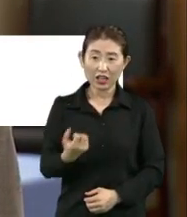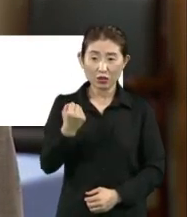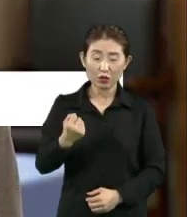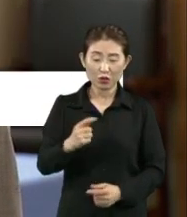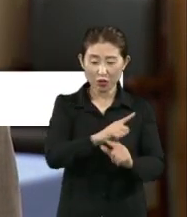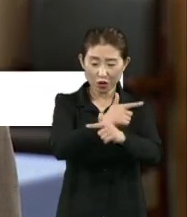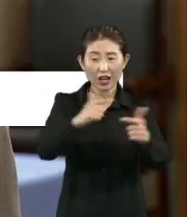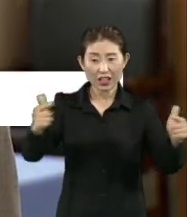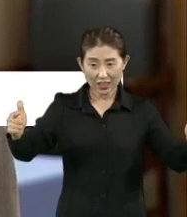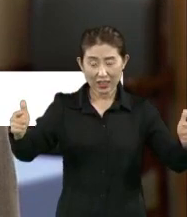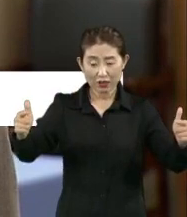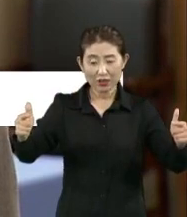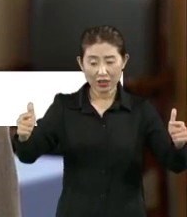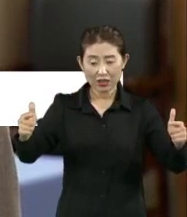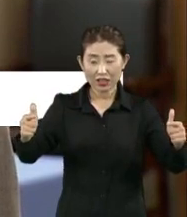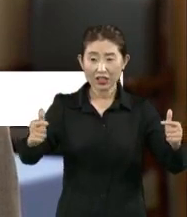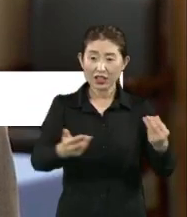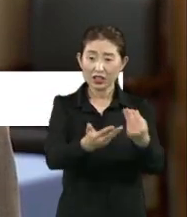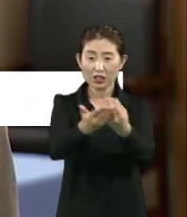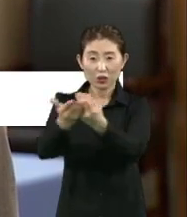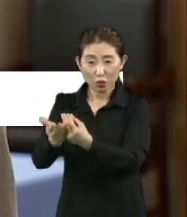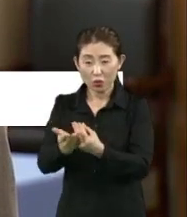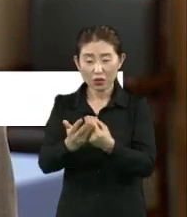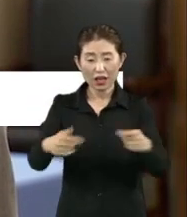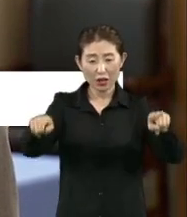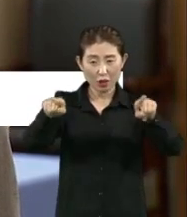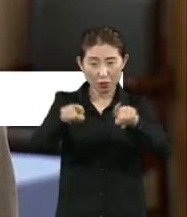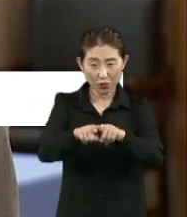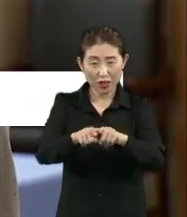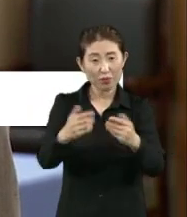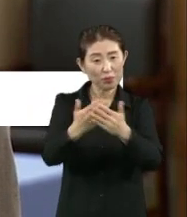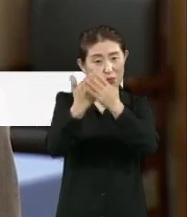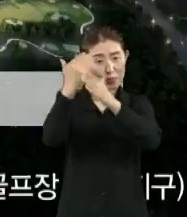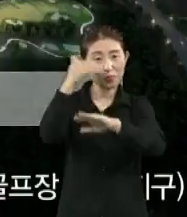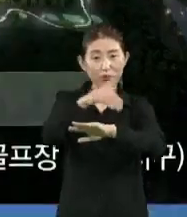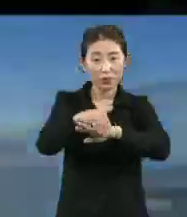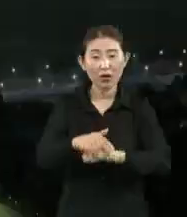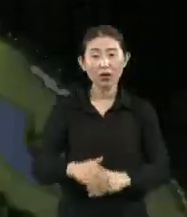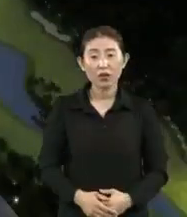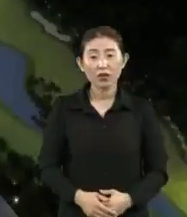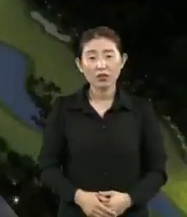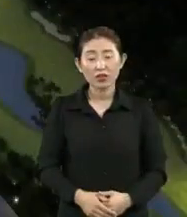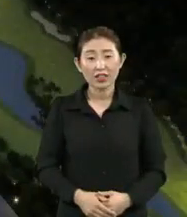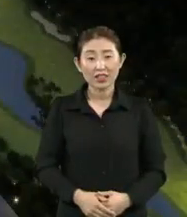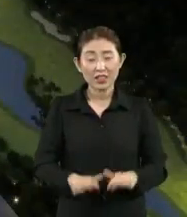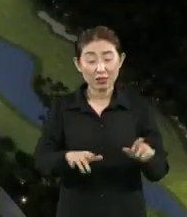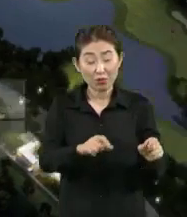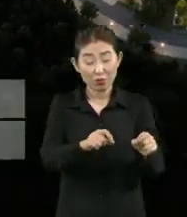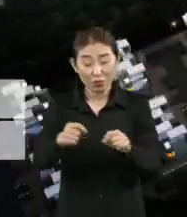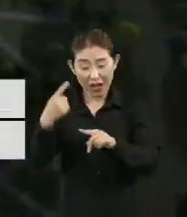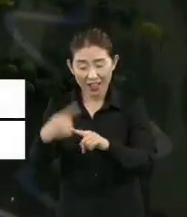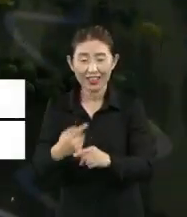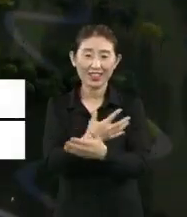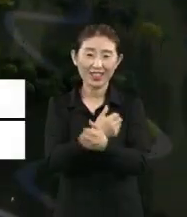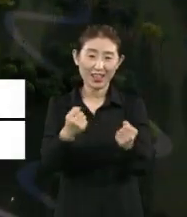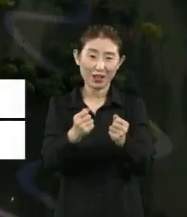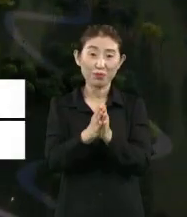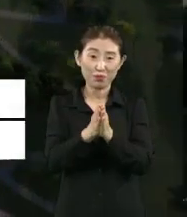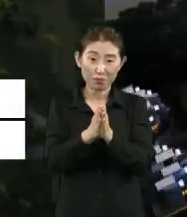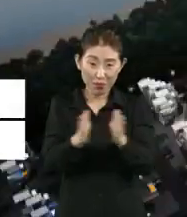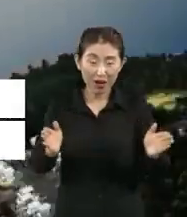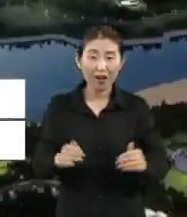활용해서 지금 전체적인 그림을 함께 그려나갈 예정입니다. 우여곡절 끝에 본궤도에 오른 안면도